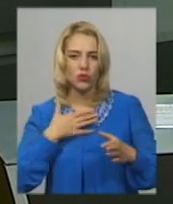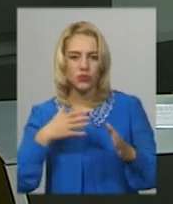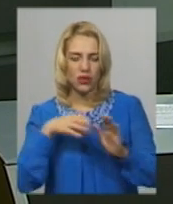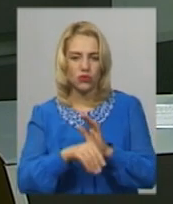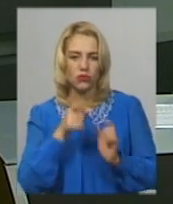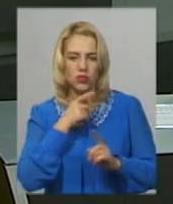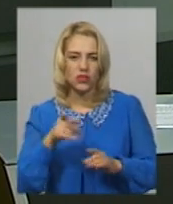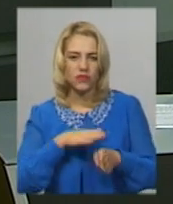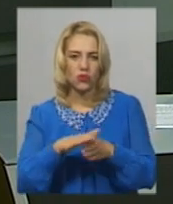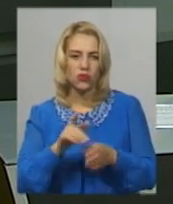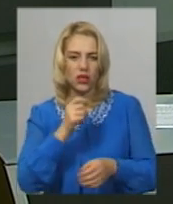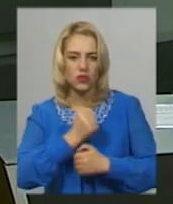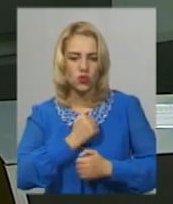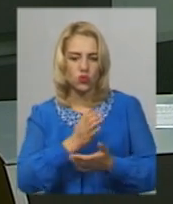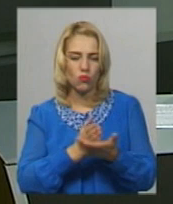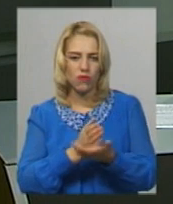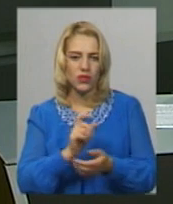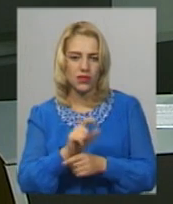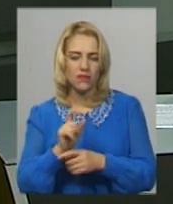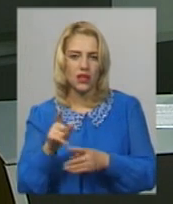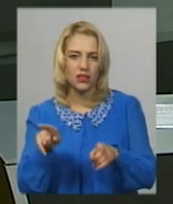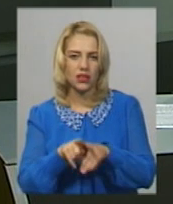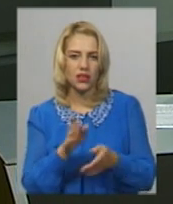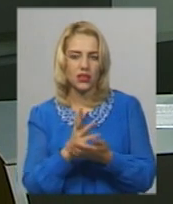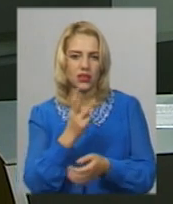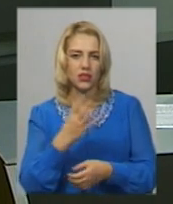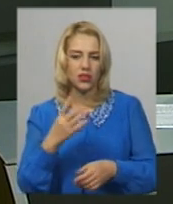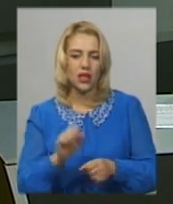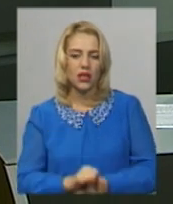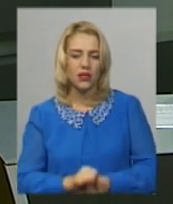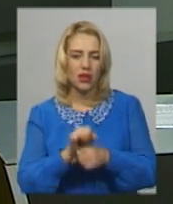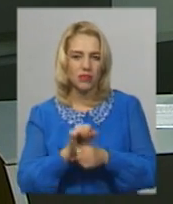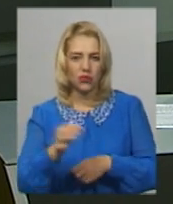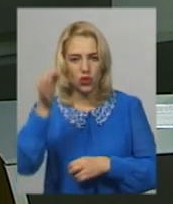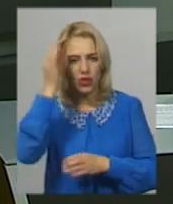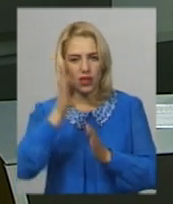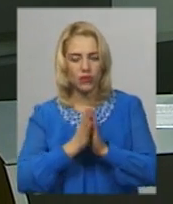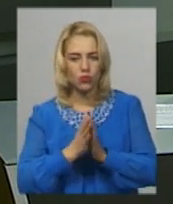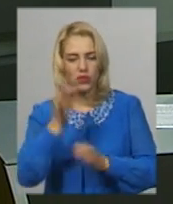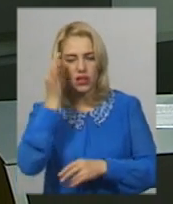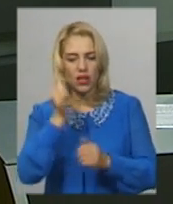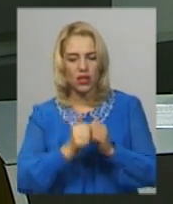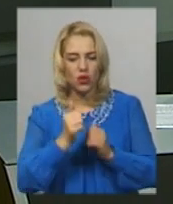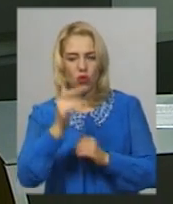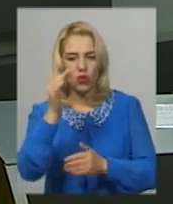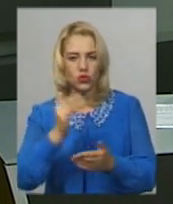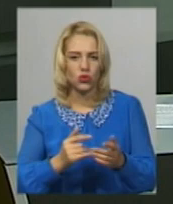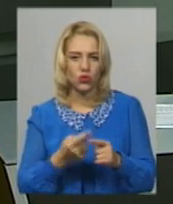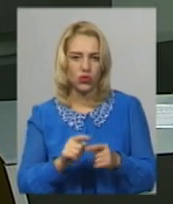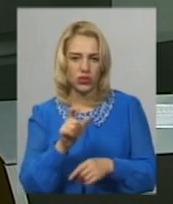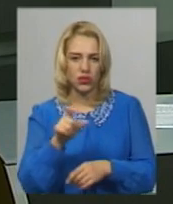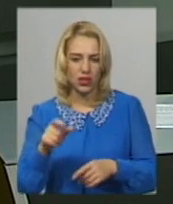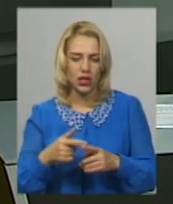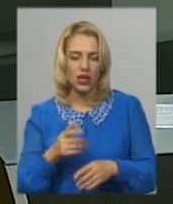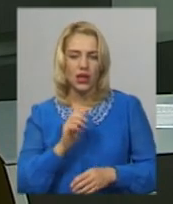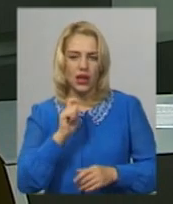час виконання службових завдань. Таких є 34. І на мітингу реквіємі згадали кожного з них. Далі репортаж з місця цієї